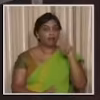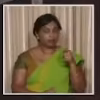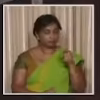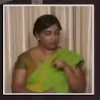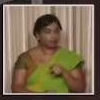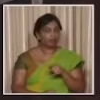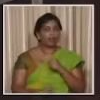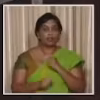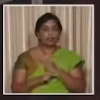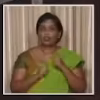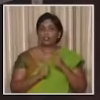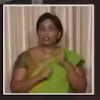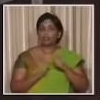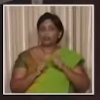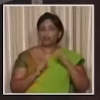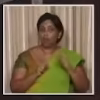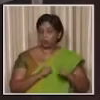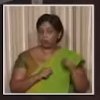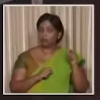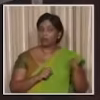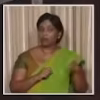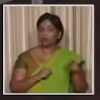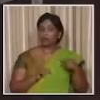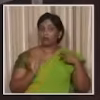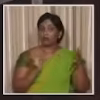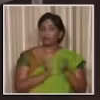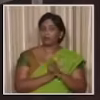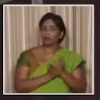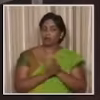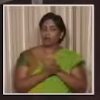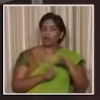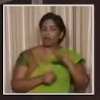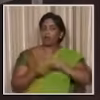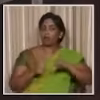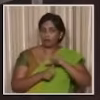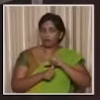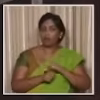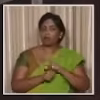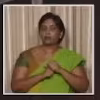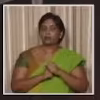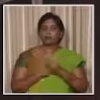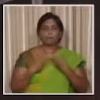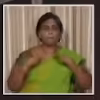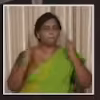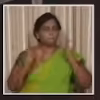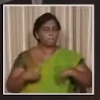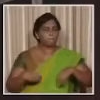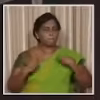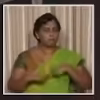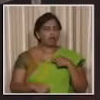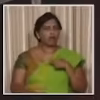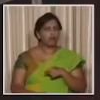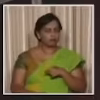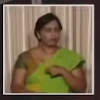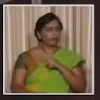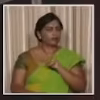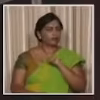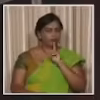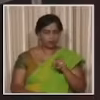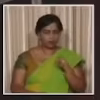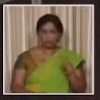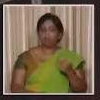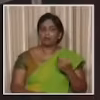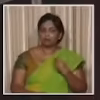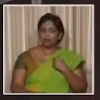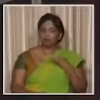නිසා රාජ්‍ය ඉංජිනේරු සංස්ථාව මෙතුමාගේ යටතේ තිබුණු සියලු ආයතන එතුමාගේ කාලෙදී පාඩු ලැබුවයි කියලා තියෙනවා ඉතින් ඒ නිසා අපි කියන්නේ